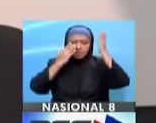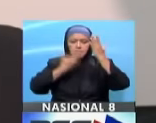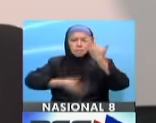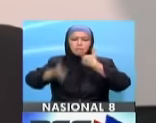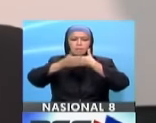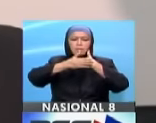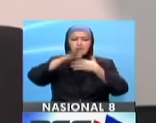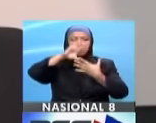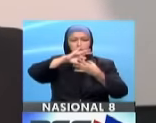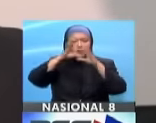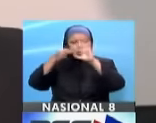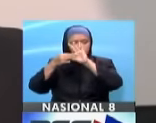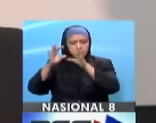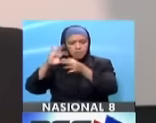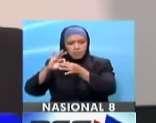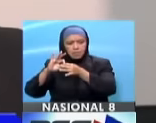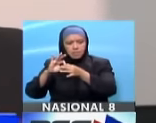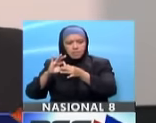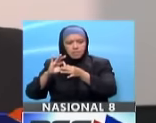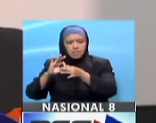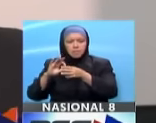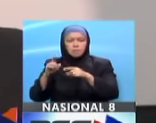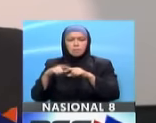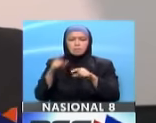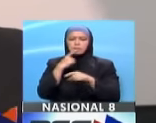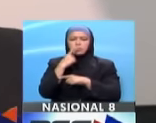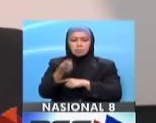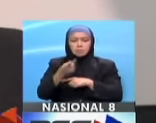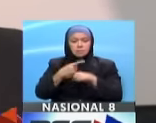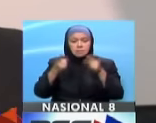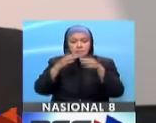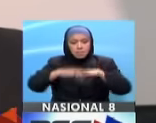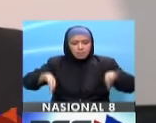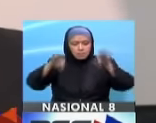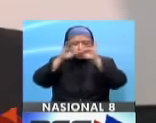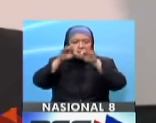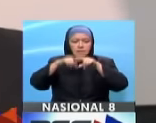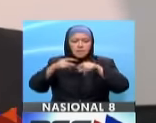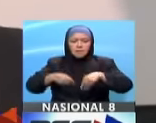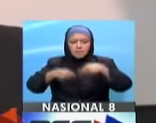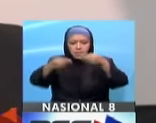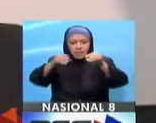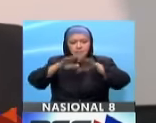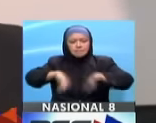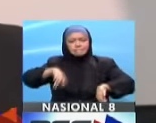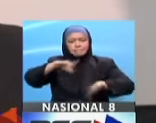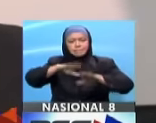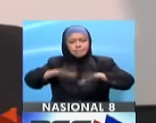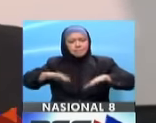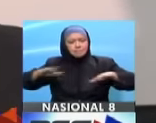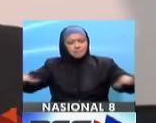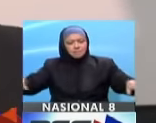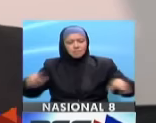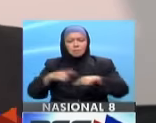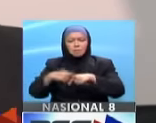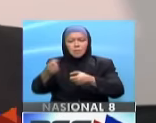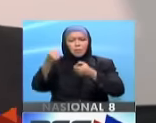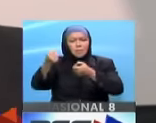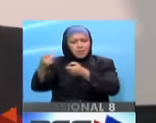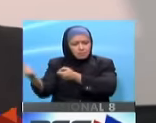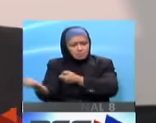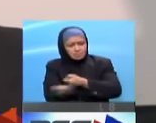real focus is to put a hockey stick into kids' hands and have them start playing in sport. It's not necessarily